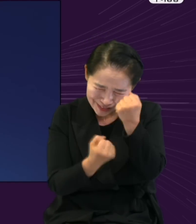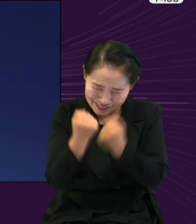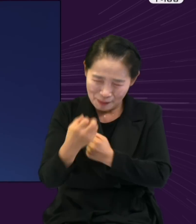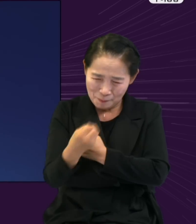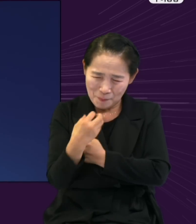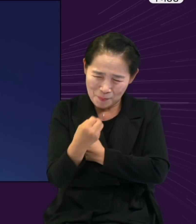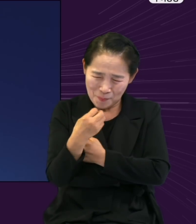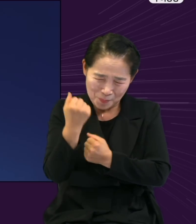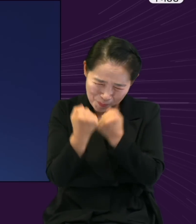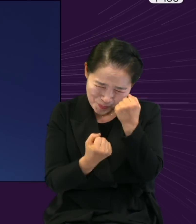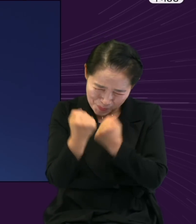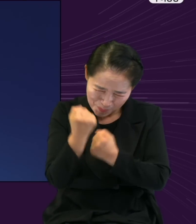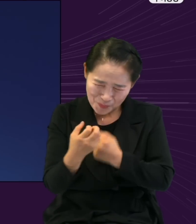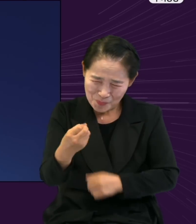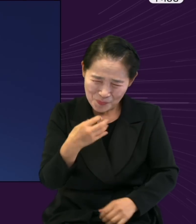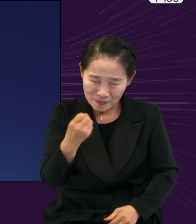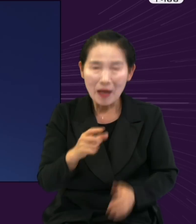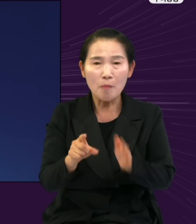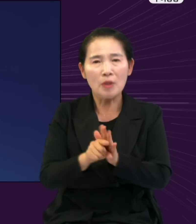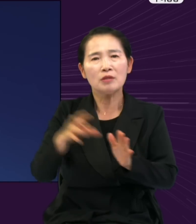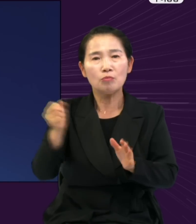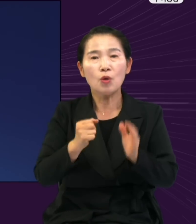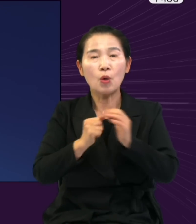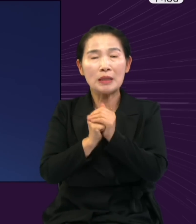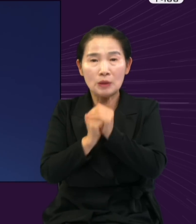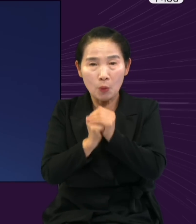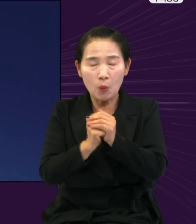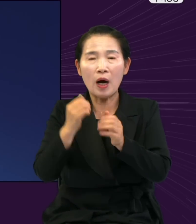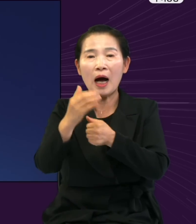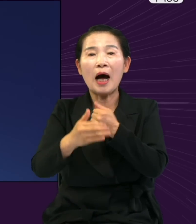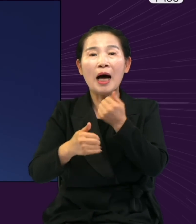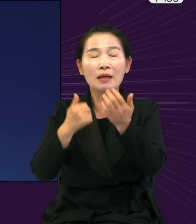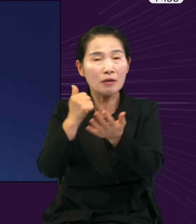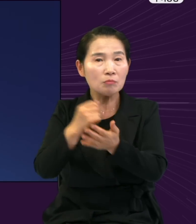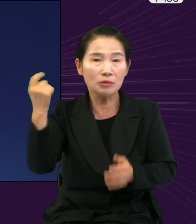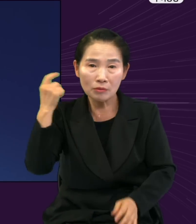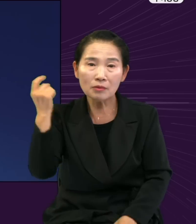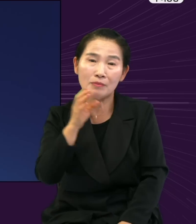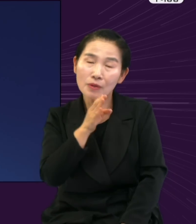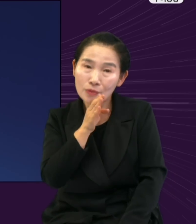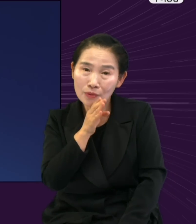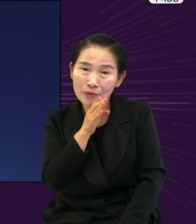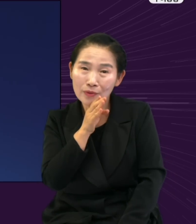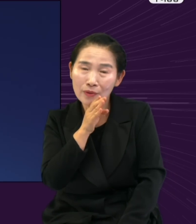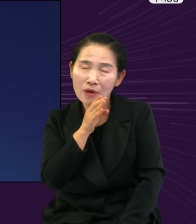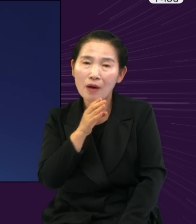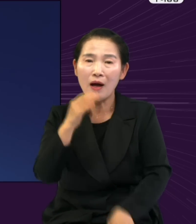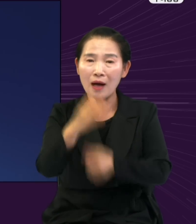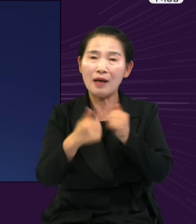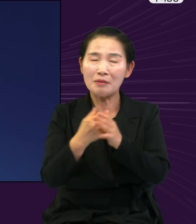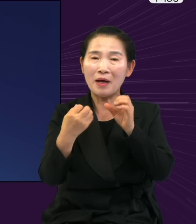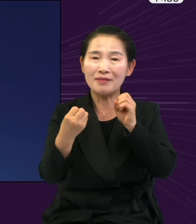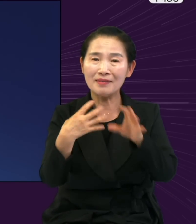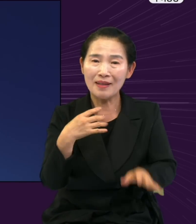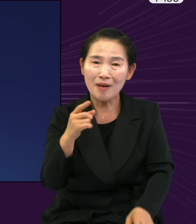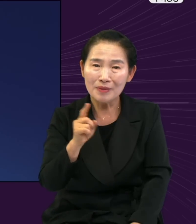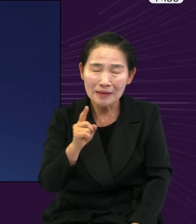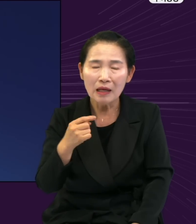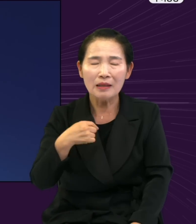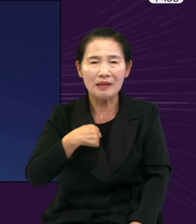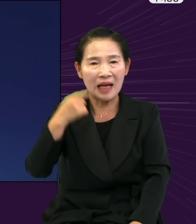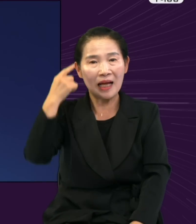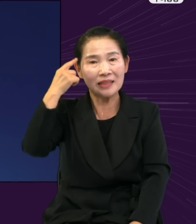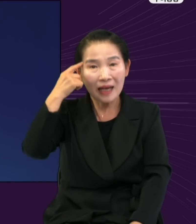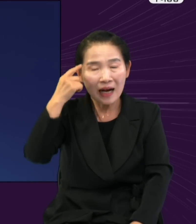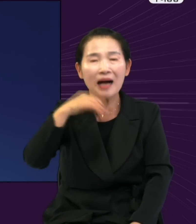기도하면 하나님께서 들으시지요. 들으십니다. 그러나 하나님의 응답하심은 우리의 기대와 다르게 흘러갈